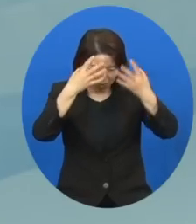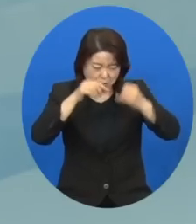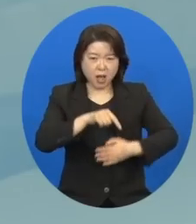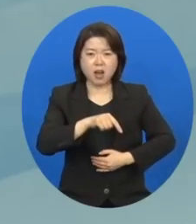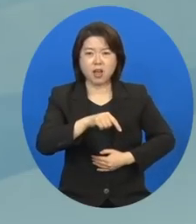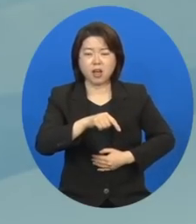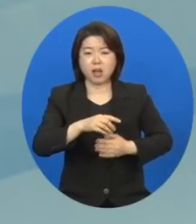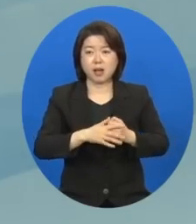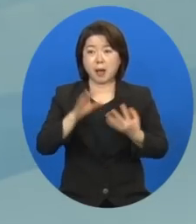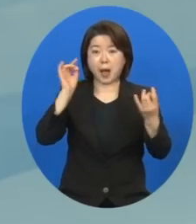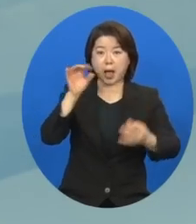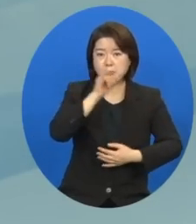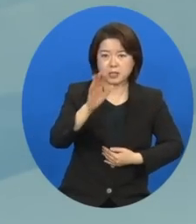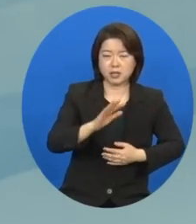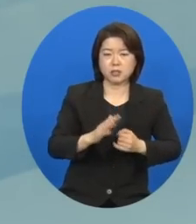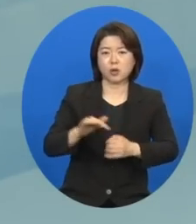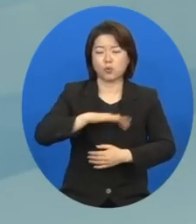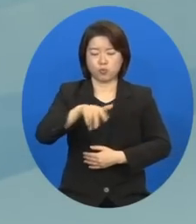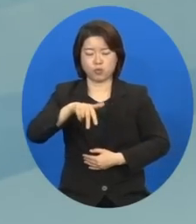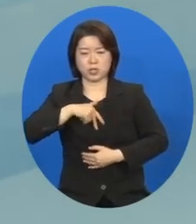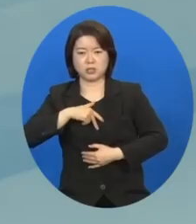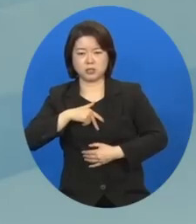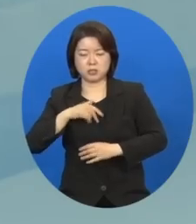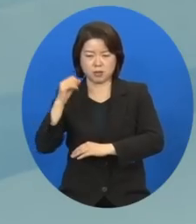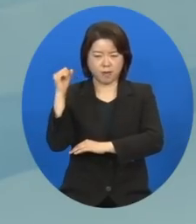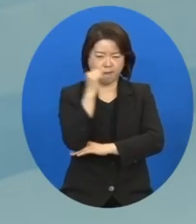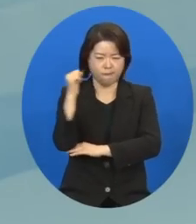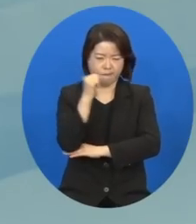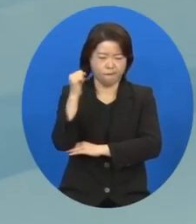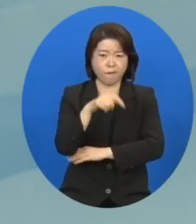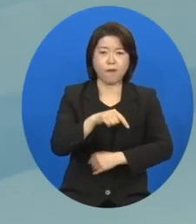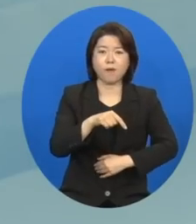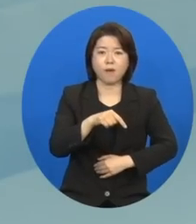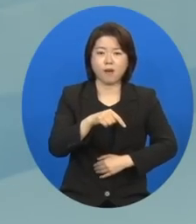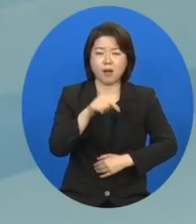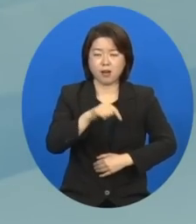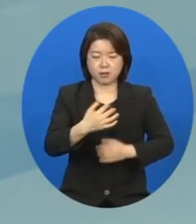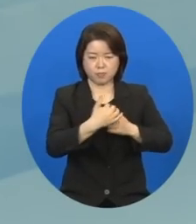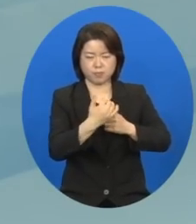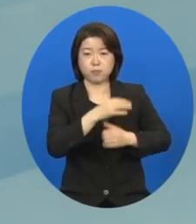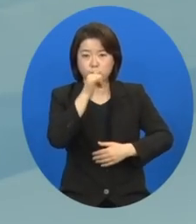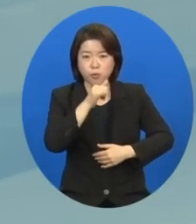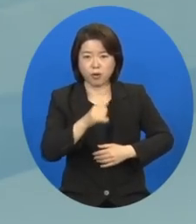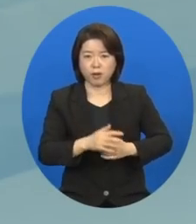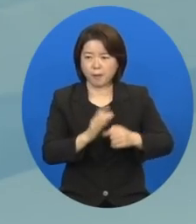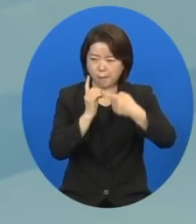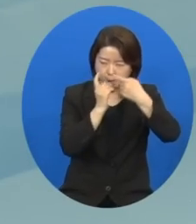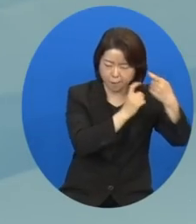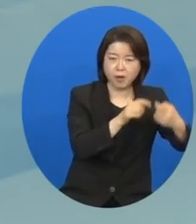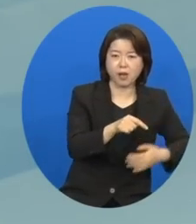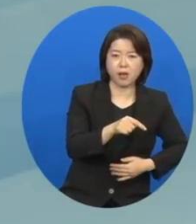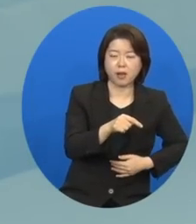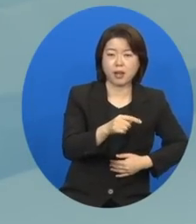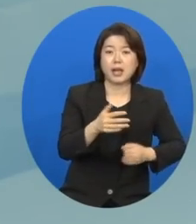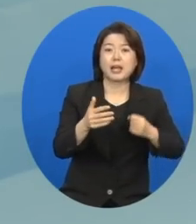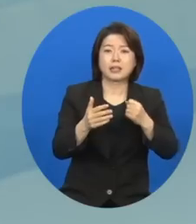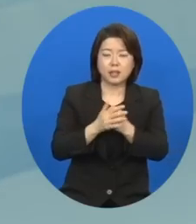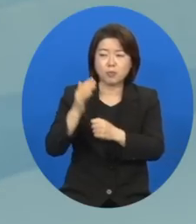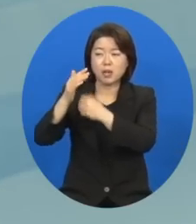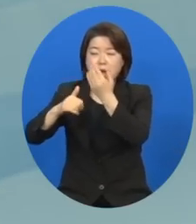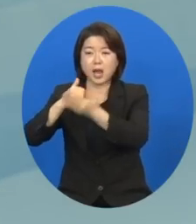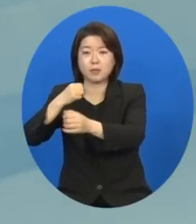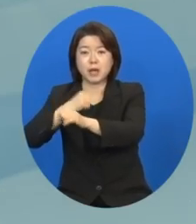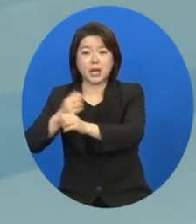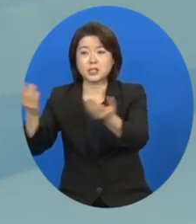그것들이 가만히 있는 것이 아니라 우리의 정체성을 뒤흔들고 있다는 것입니다. 그래서 하나님이 하시는 게 이름을 바꾸시는